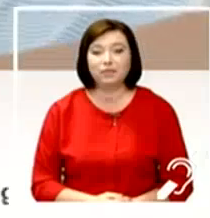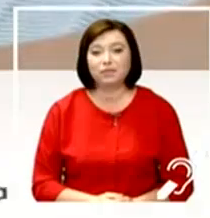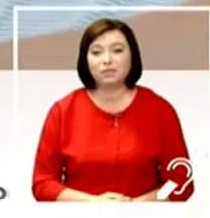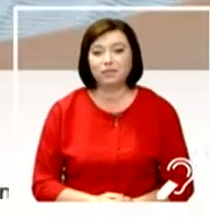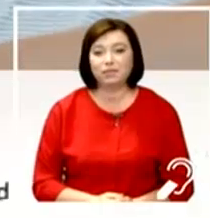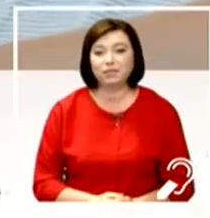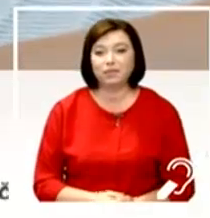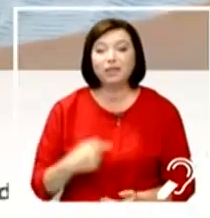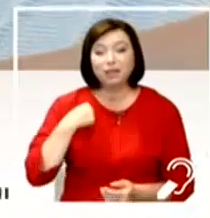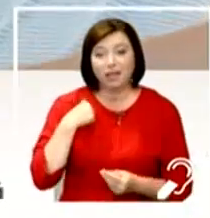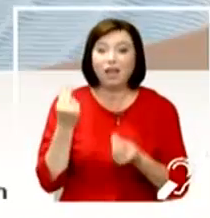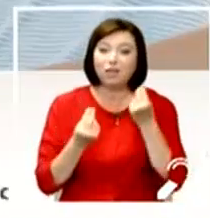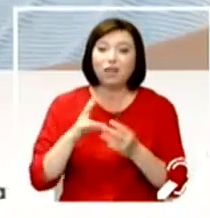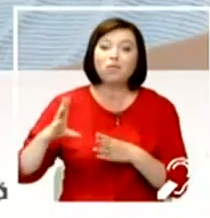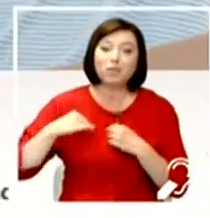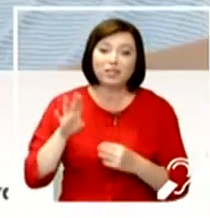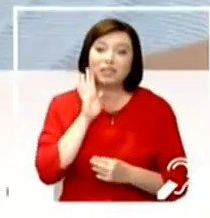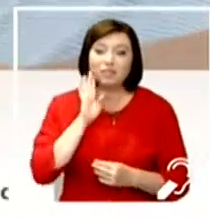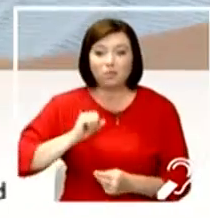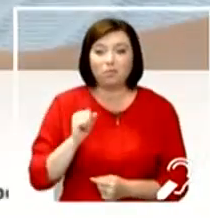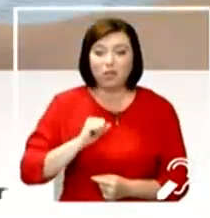cu prietena și